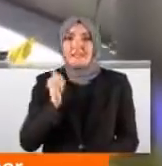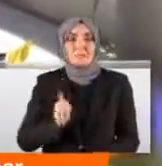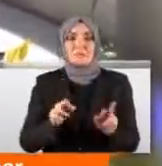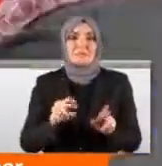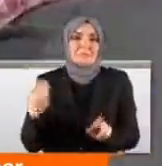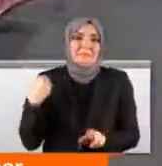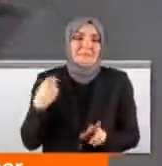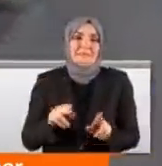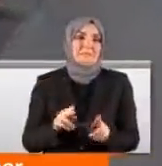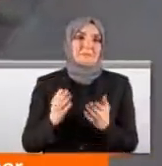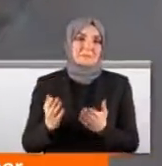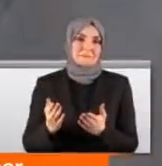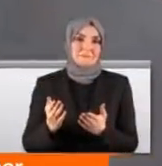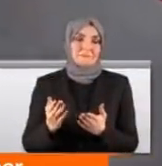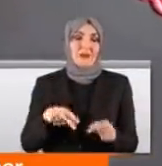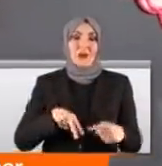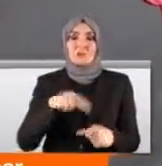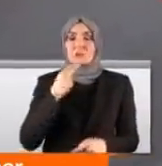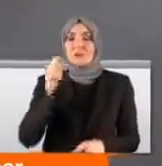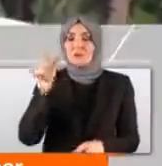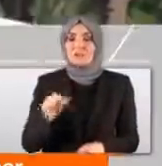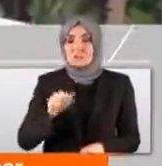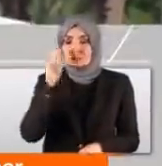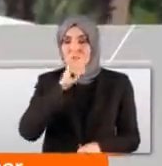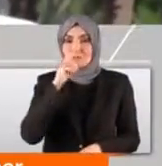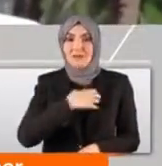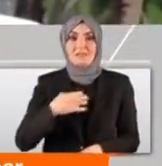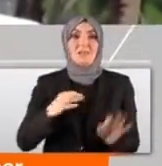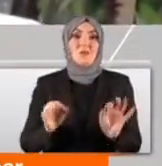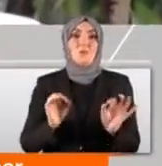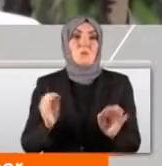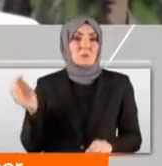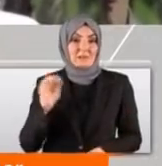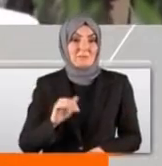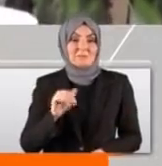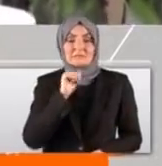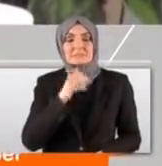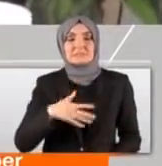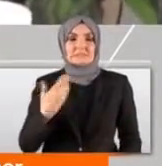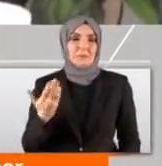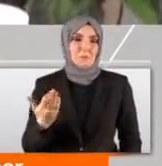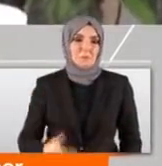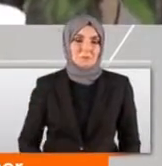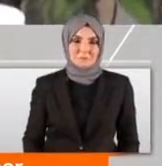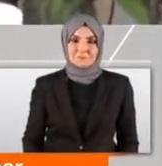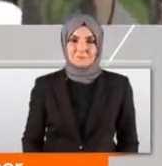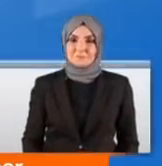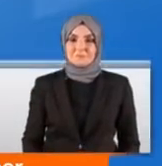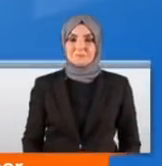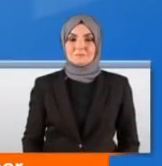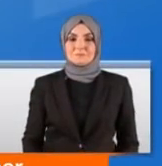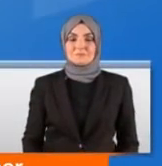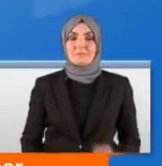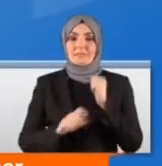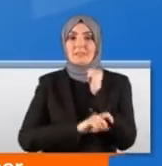yüzden Ayşegül Anneler günün gelmesini hiç istemiyor yavrumun acısı yüreğimde olduğum için herhangi başka bir